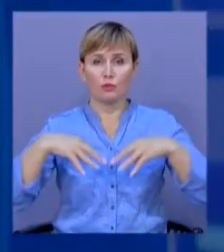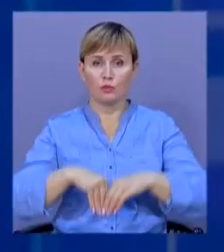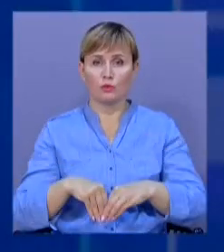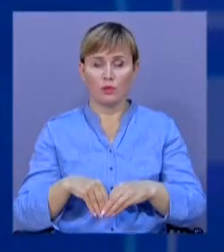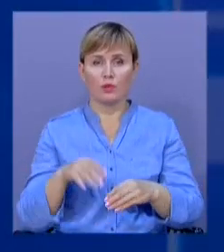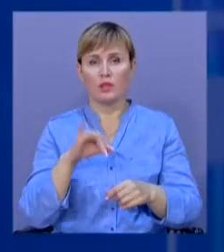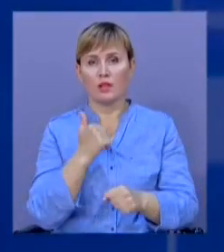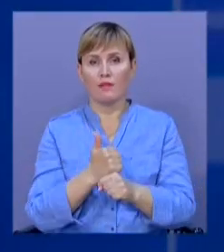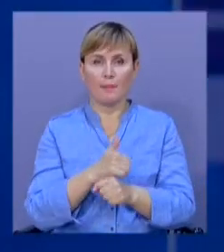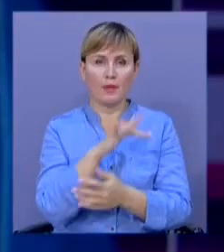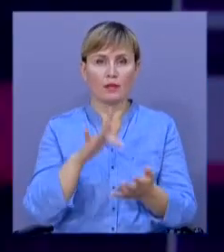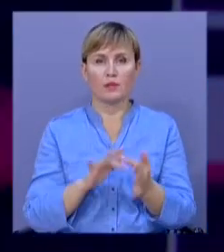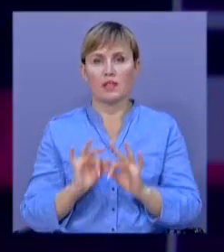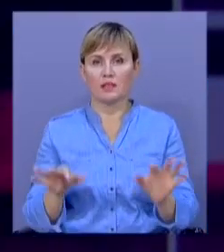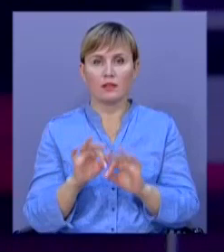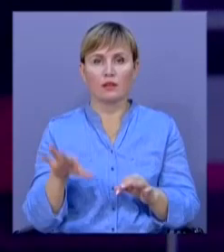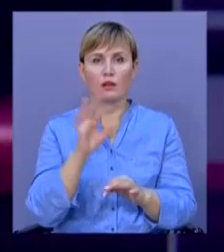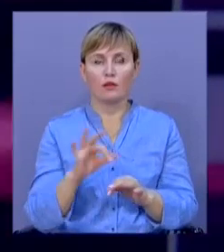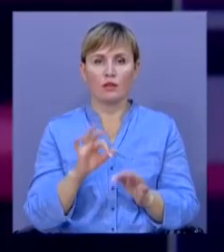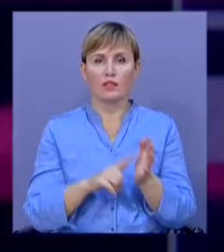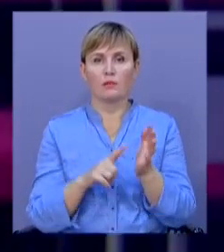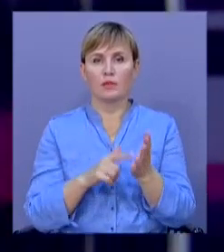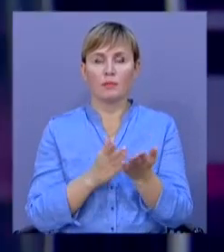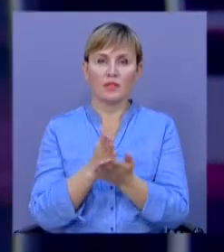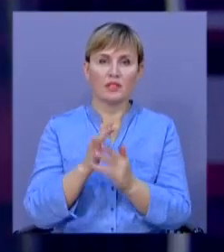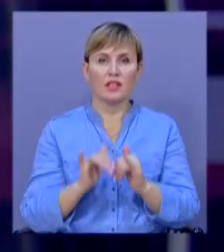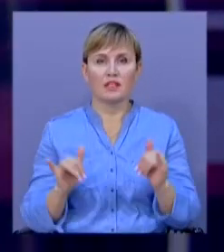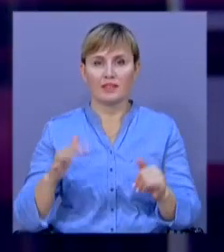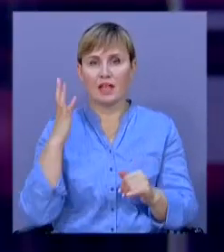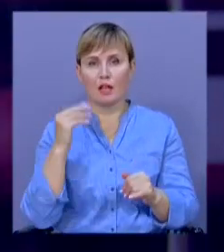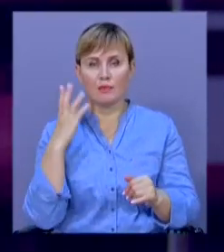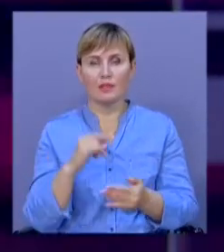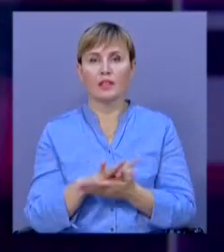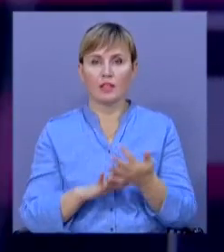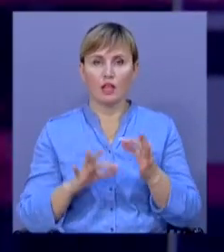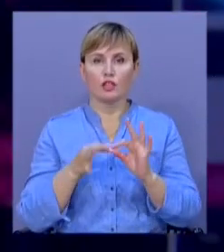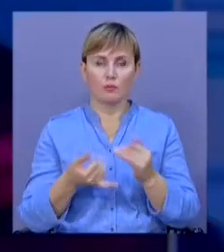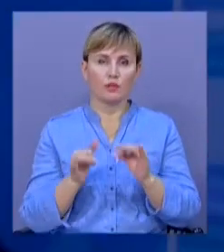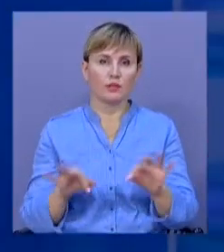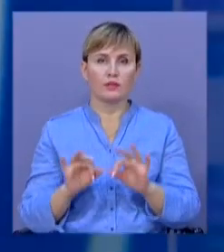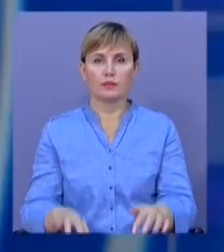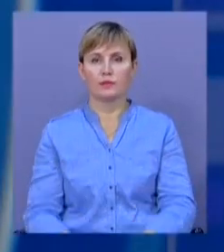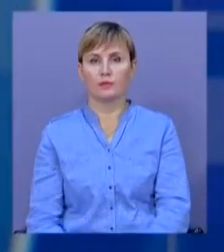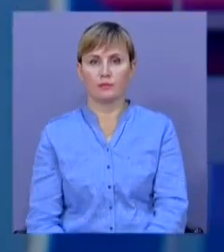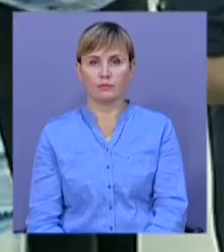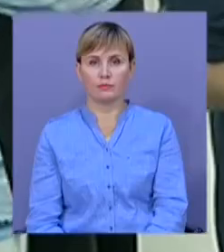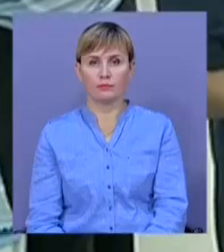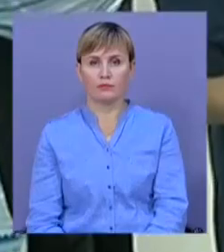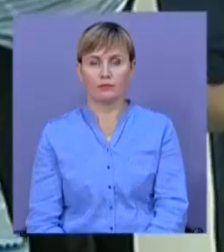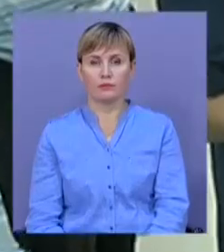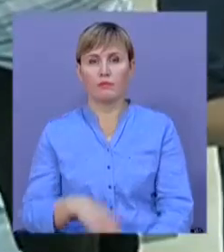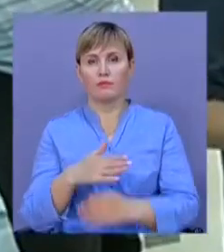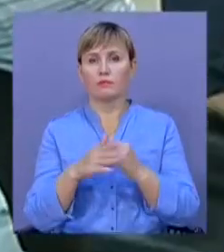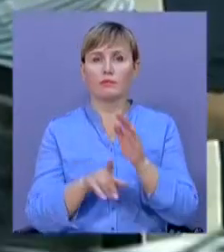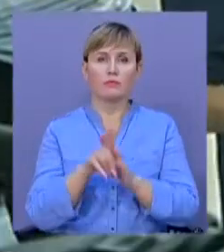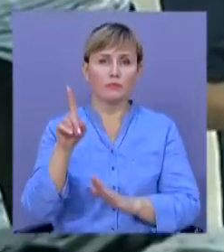объединений, глава мегаполиса рассказал о 7 приоритетах развития Алматы. Подробнее обо всем Рамина Мирзалимова. Перед